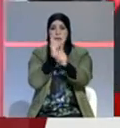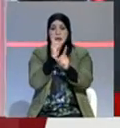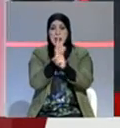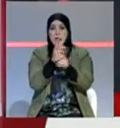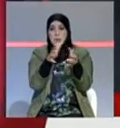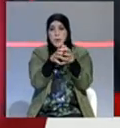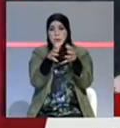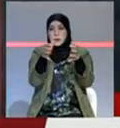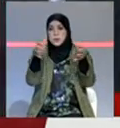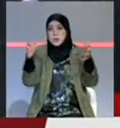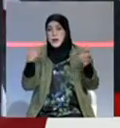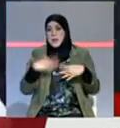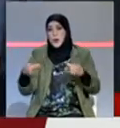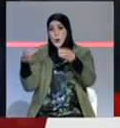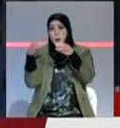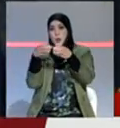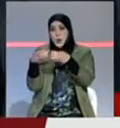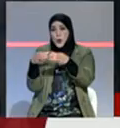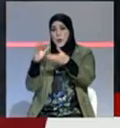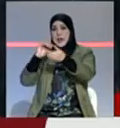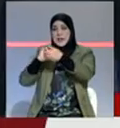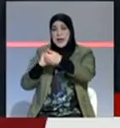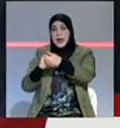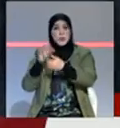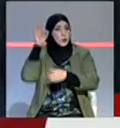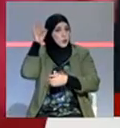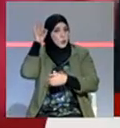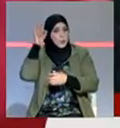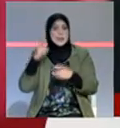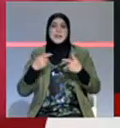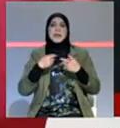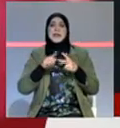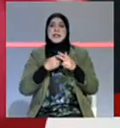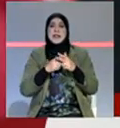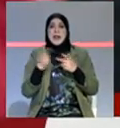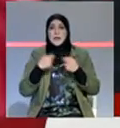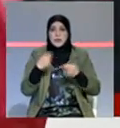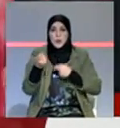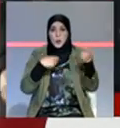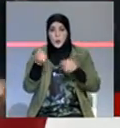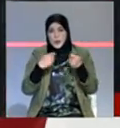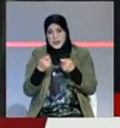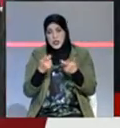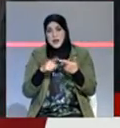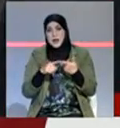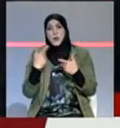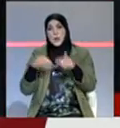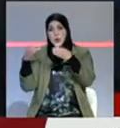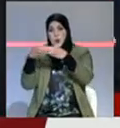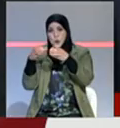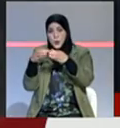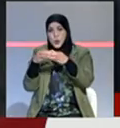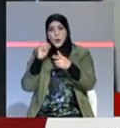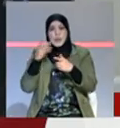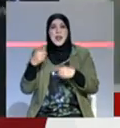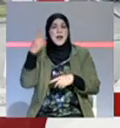بين وفد بين وفد الاتحاد التونسي للصناعه والتجاره والصناعات التقليديه وغرفه الاعراف